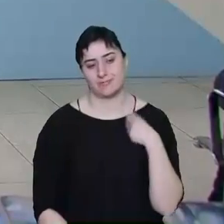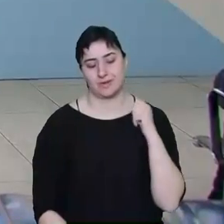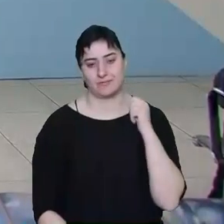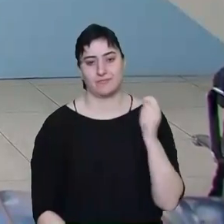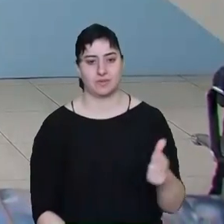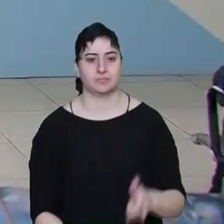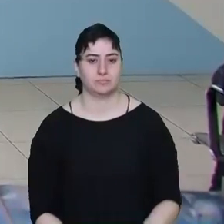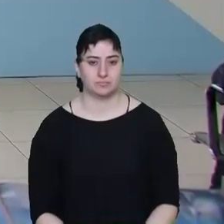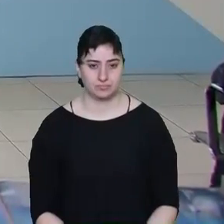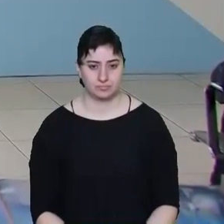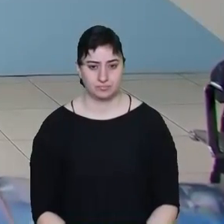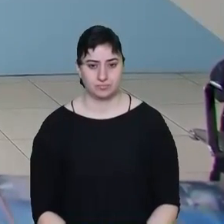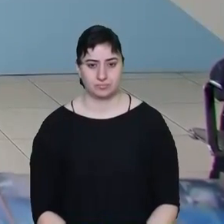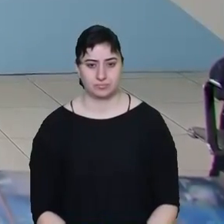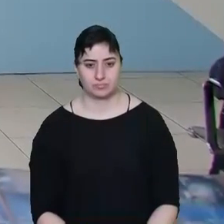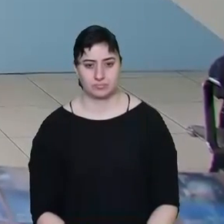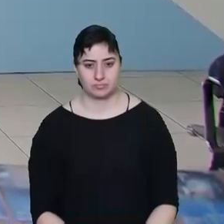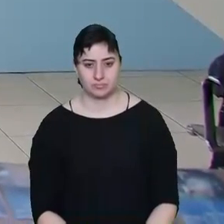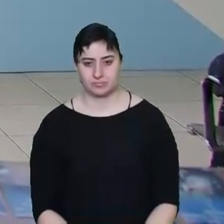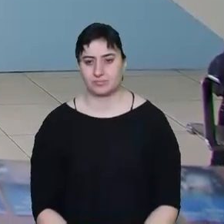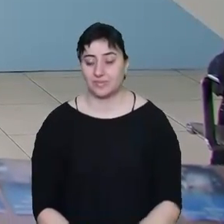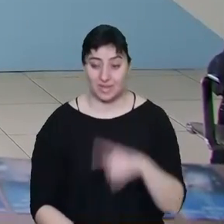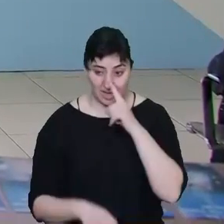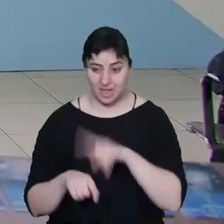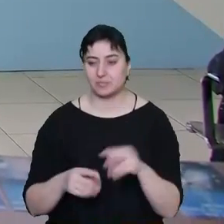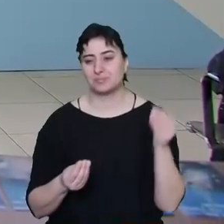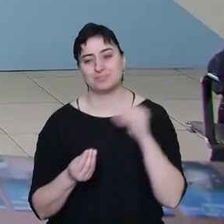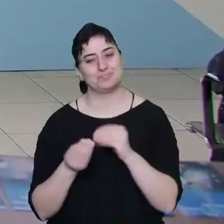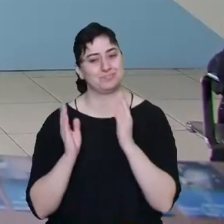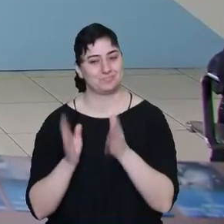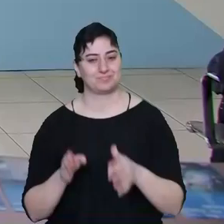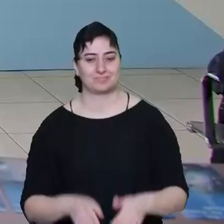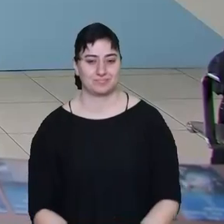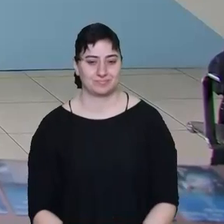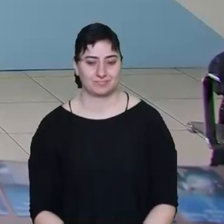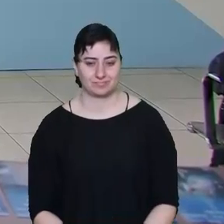100 lirayı aldıktan sonra fırladı gitti. Buna inanmadı ya, yeni taktikler deniyor.